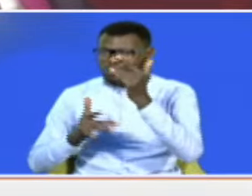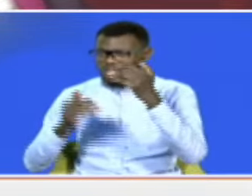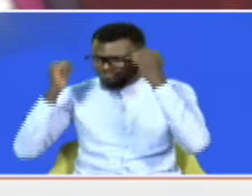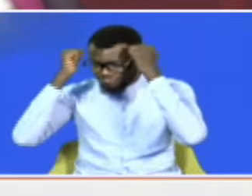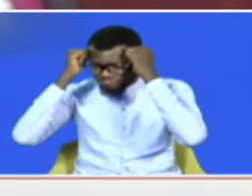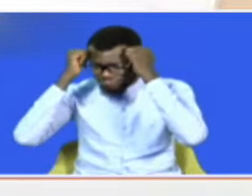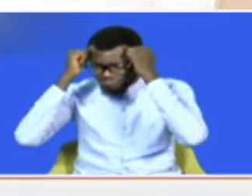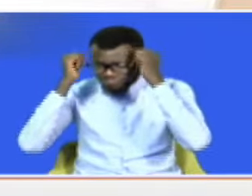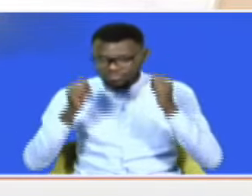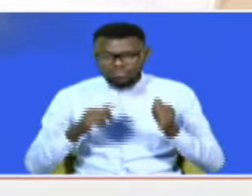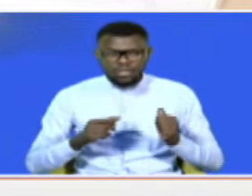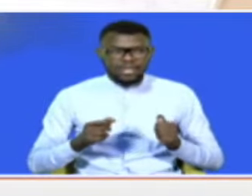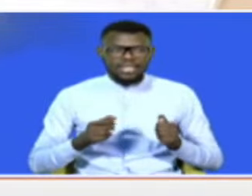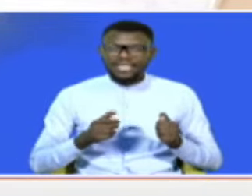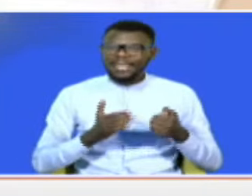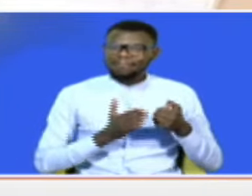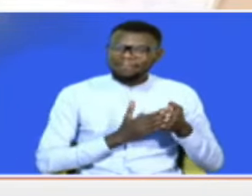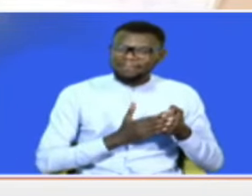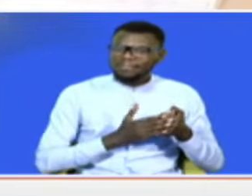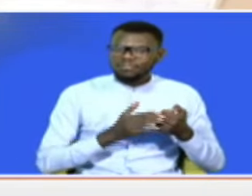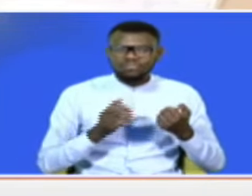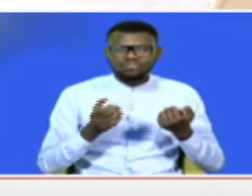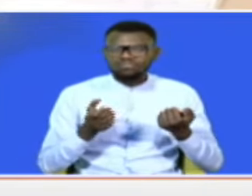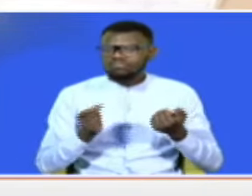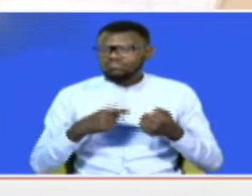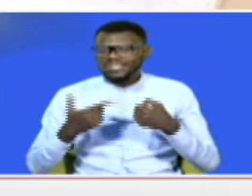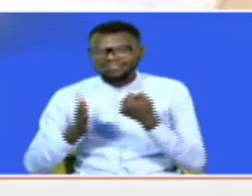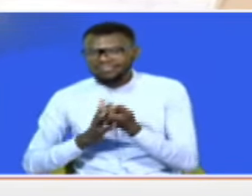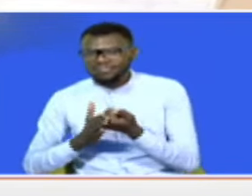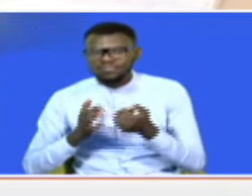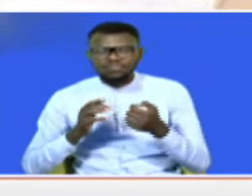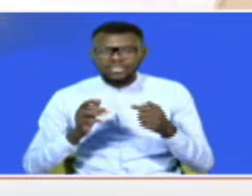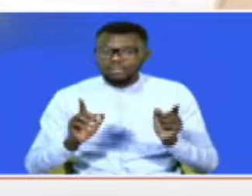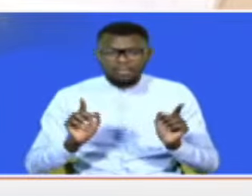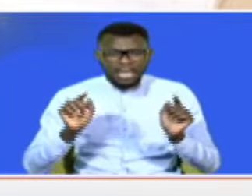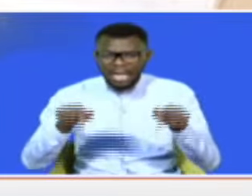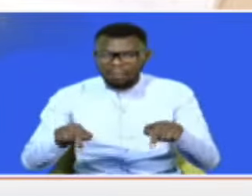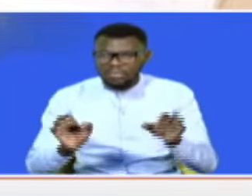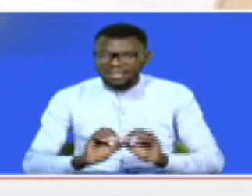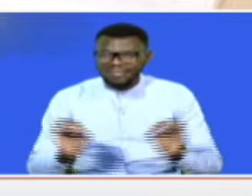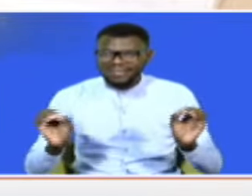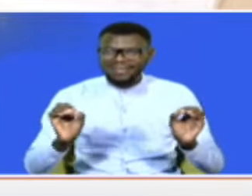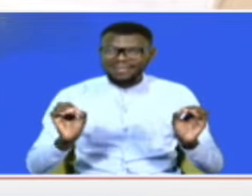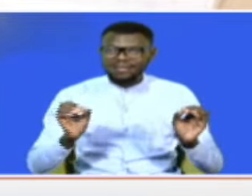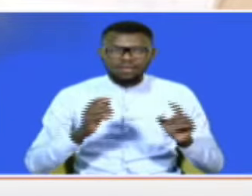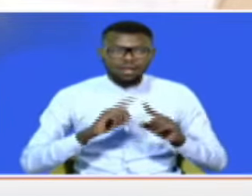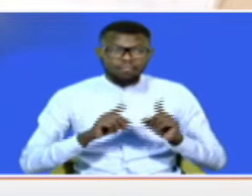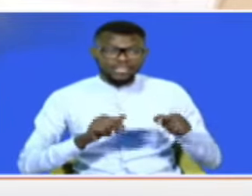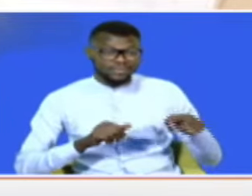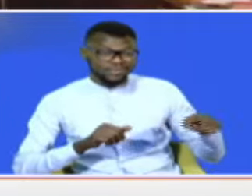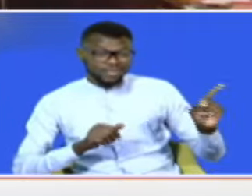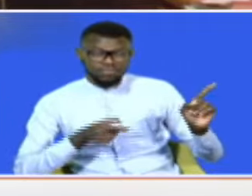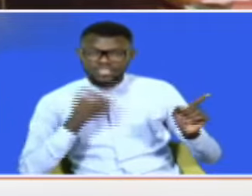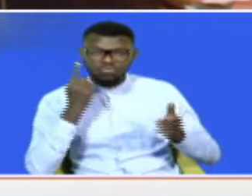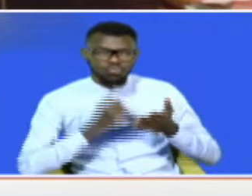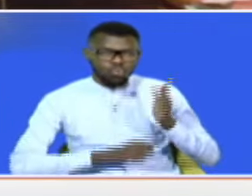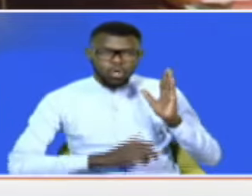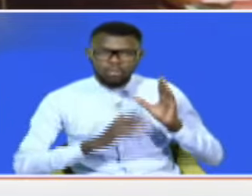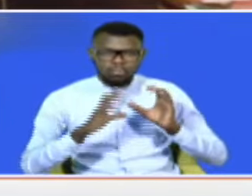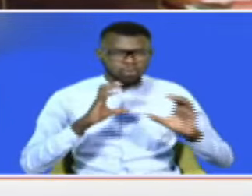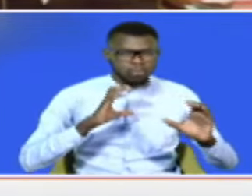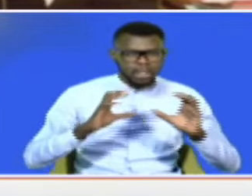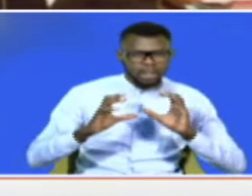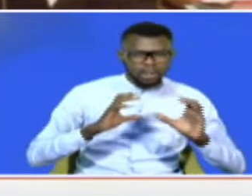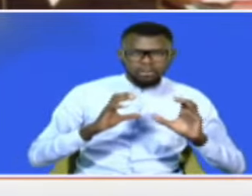Septemba 9, ila hakufika, huku afisa wa uchunguzi wa kesi hiyo akisema kuwa hakuwa na mawasiliano yeyote naye. Kwa upande